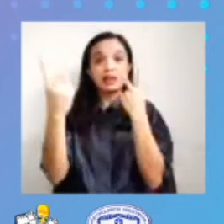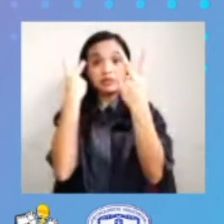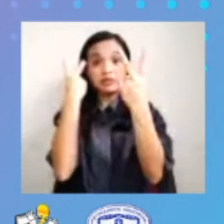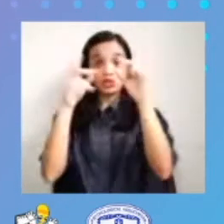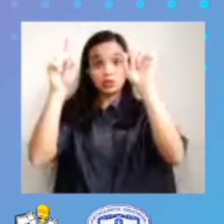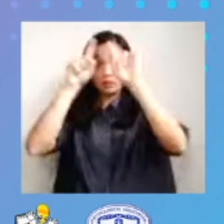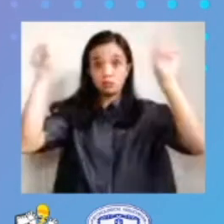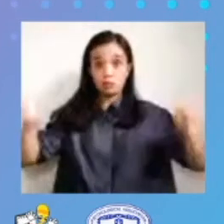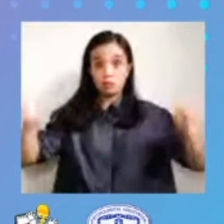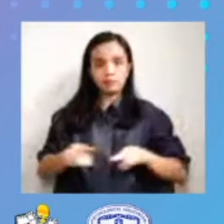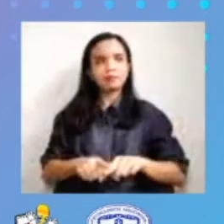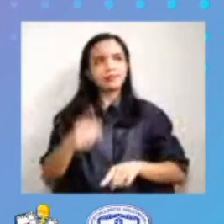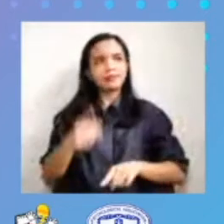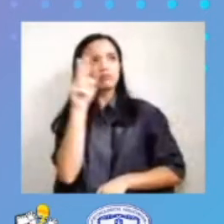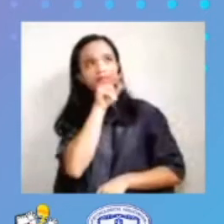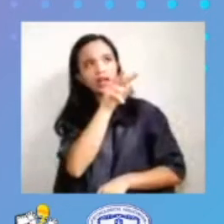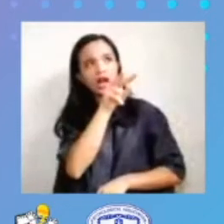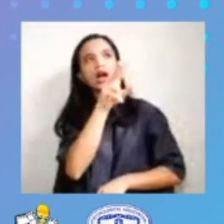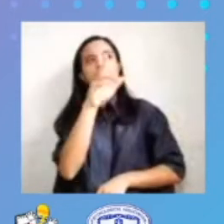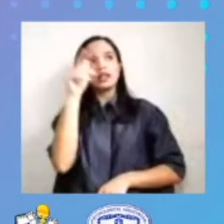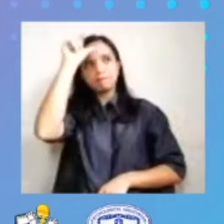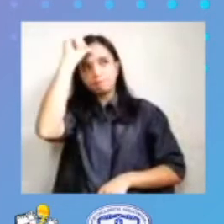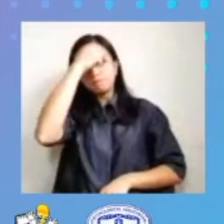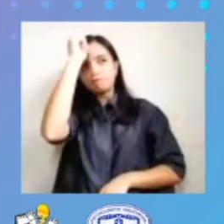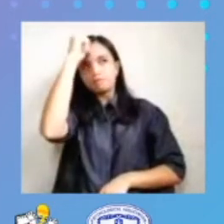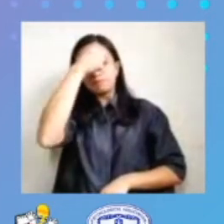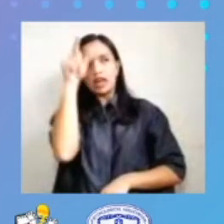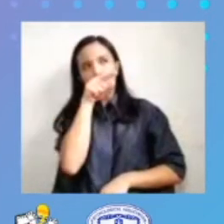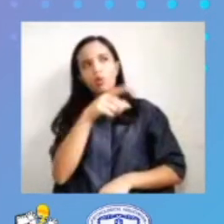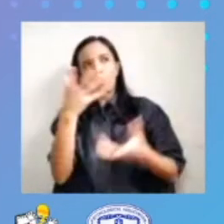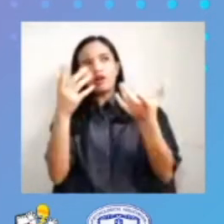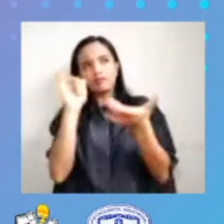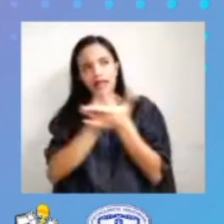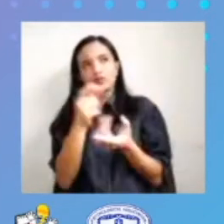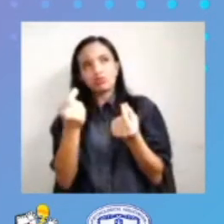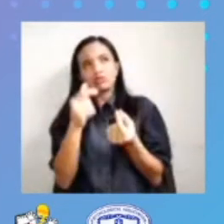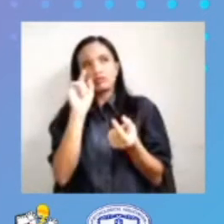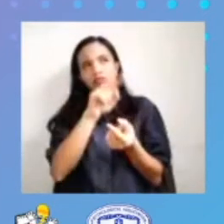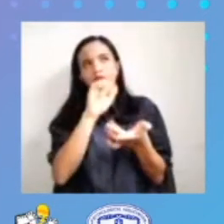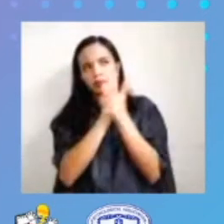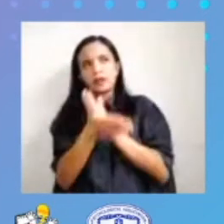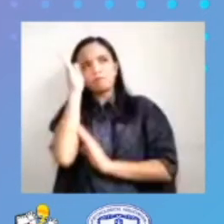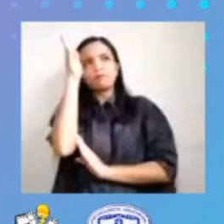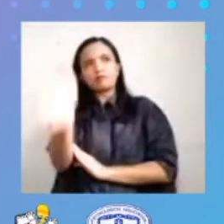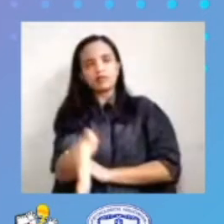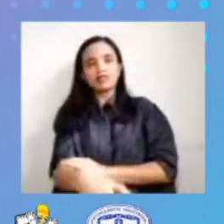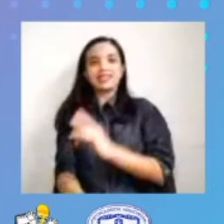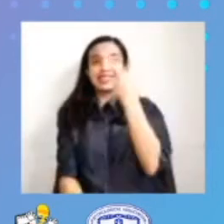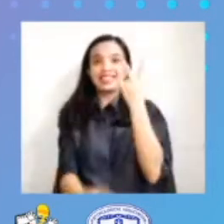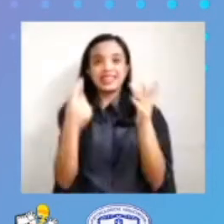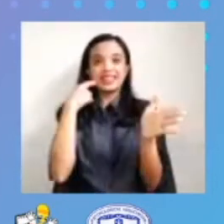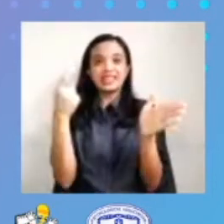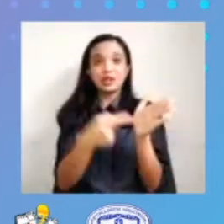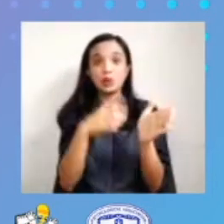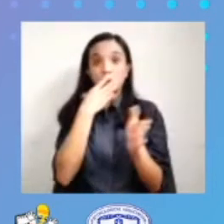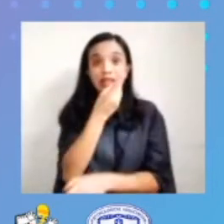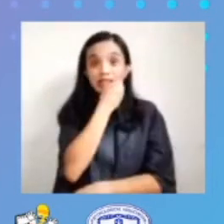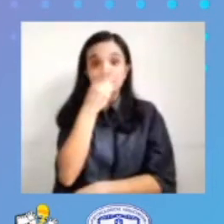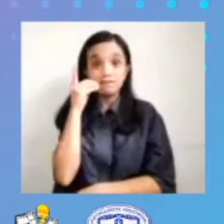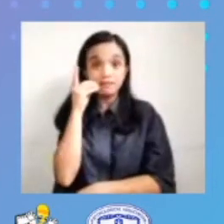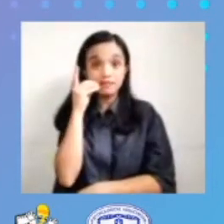mga natural na laman na components ng body mo. And that now decreases your